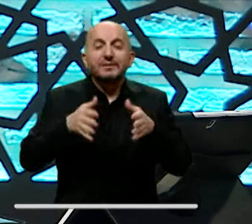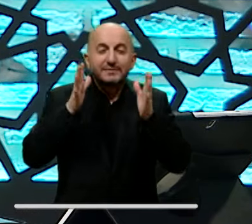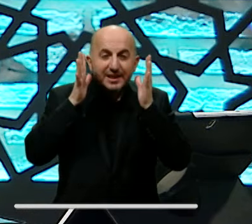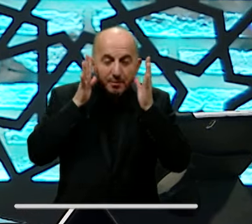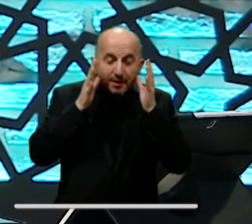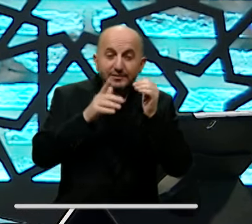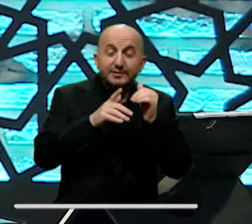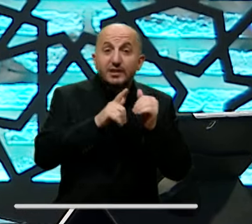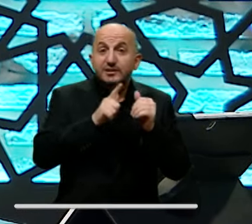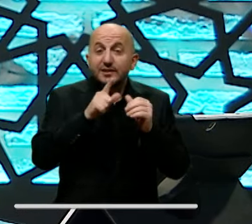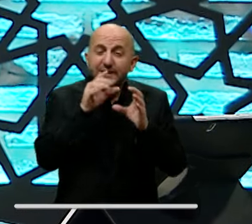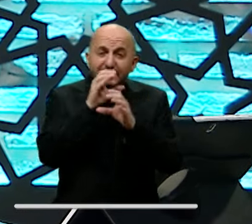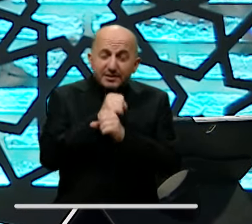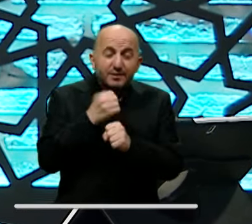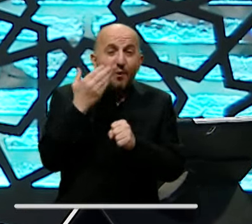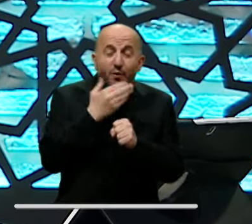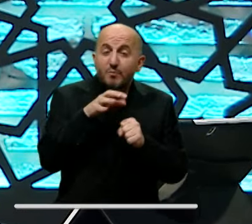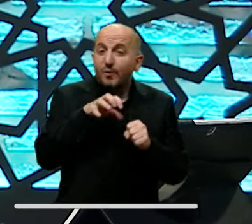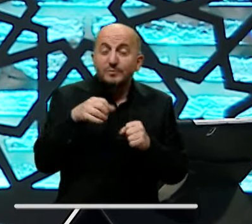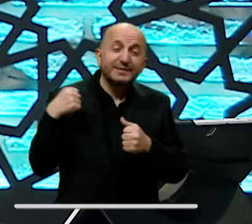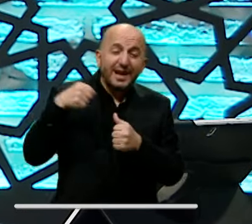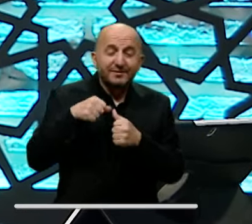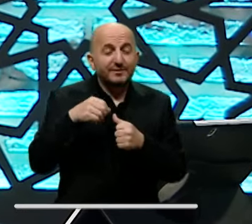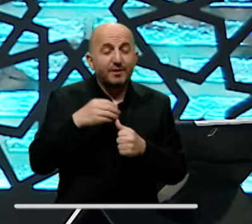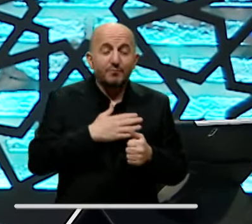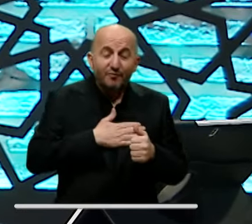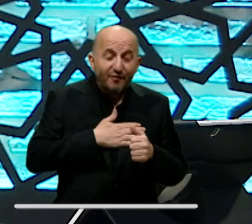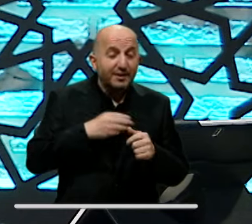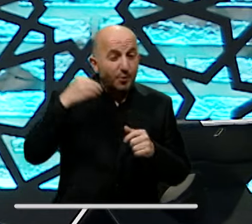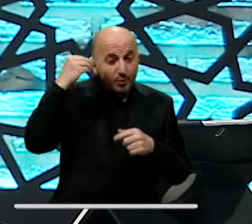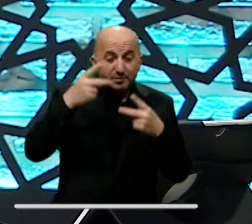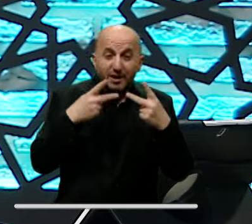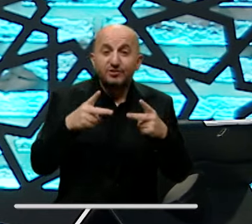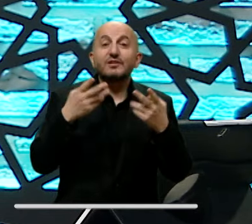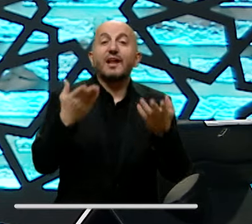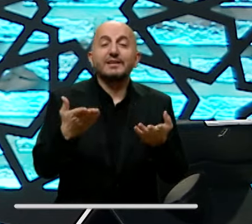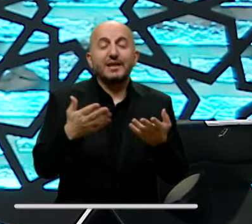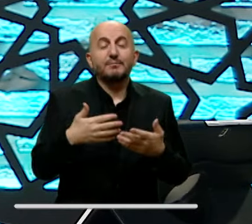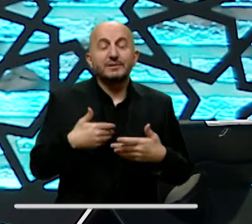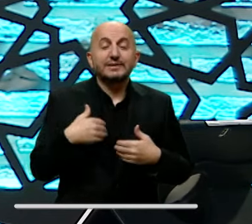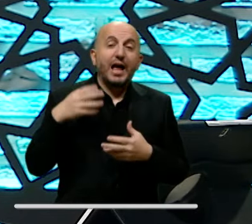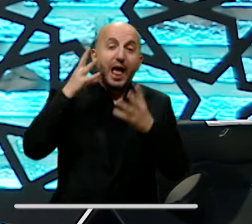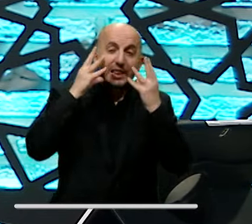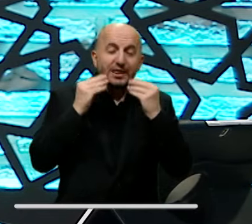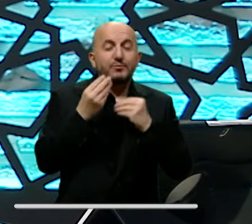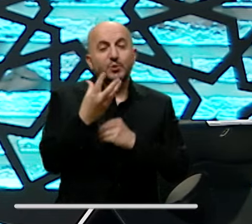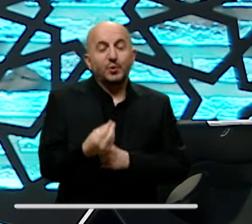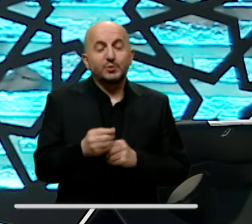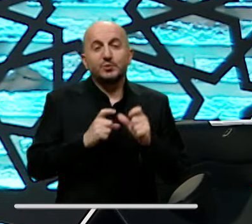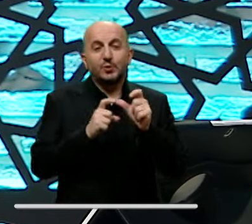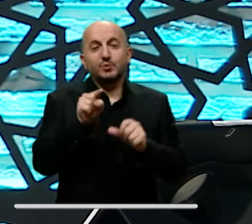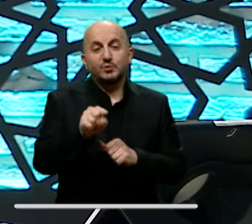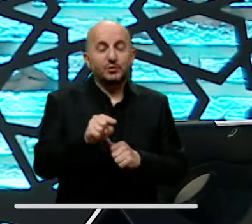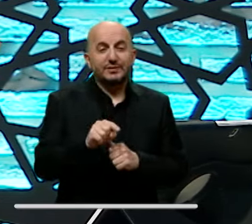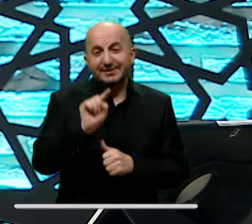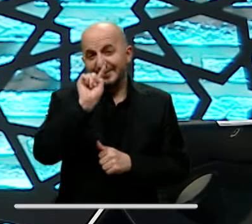cehri okuma ve Hafi okuma kısmını tekrar Muhterem Fatih hocamız açıklarsa biz de bir daha anlamış olalım soru şuydu